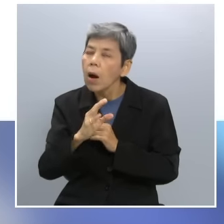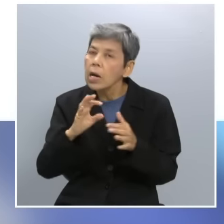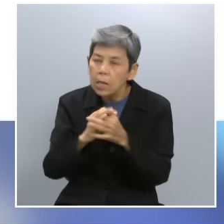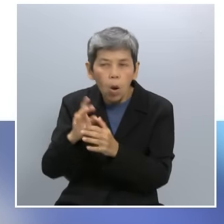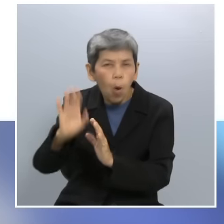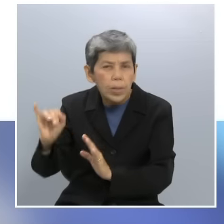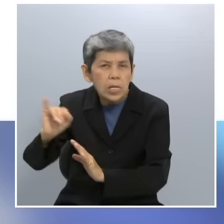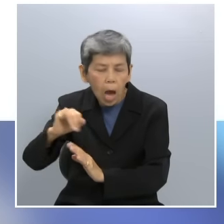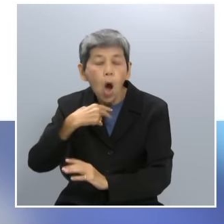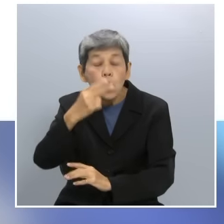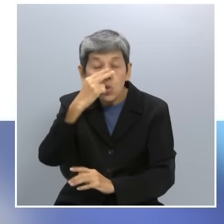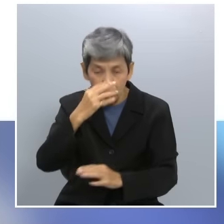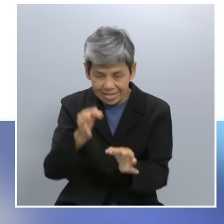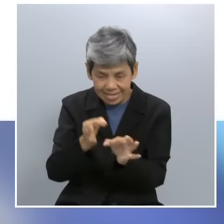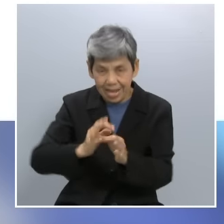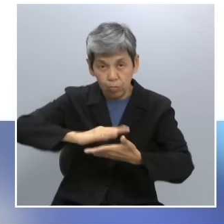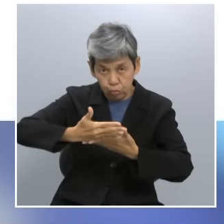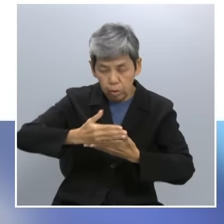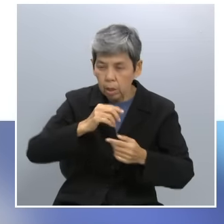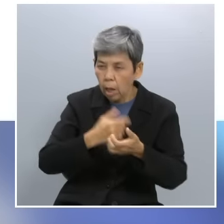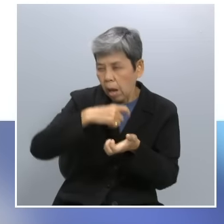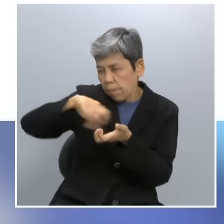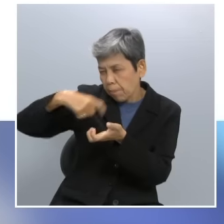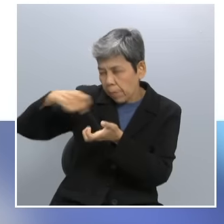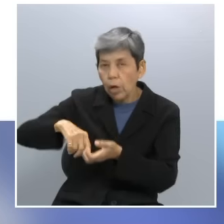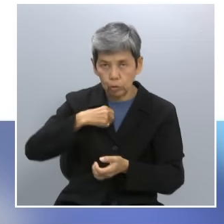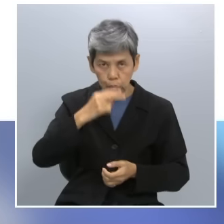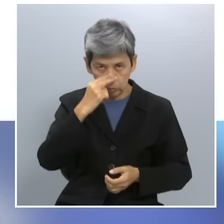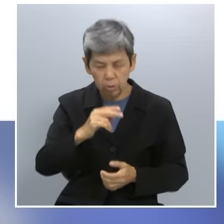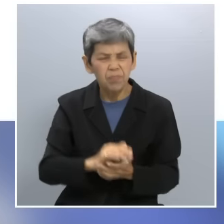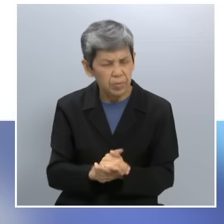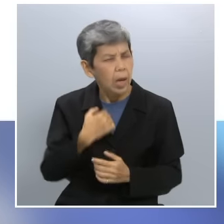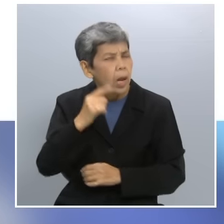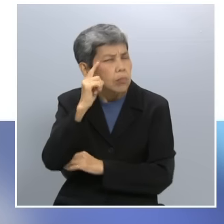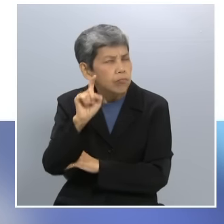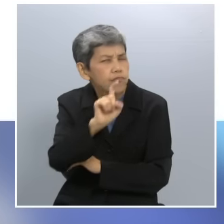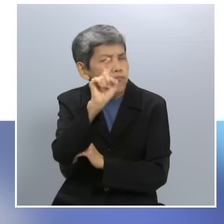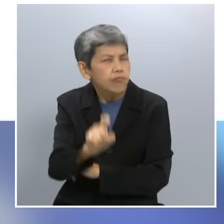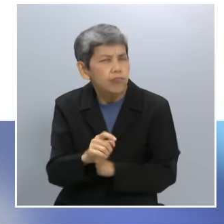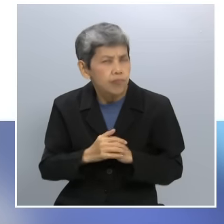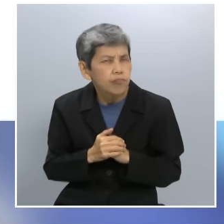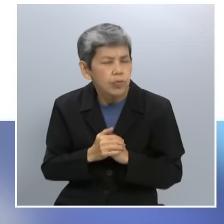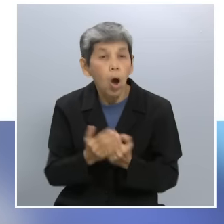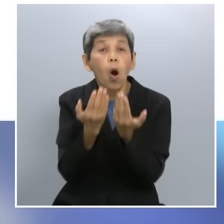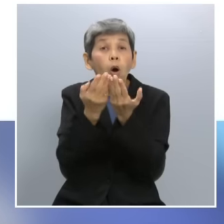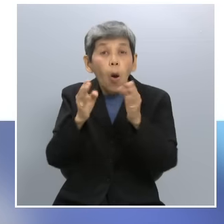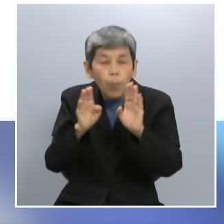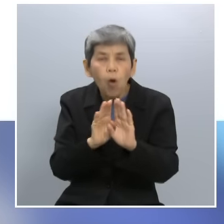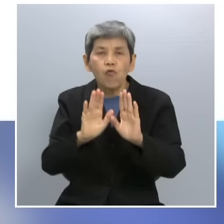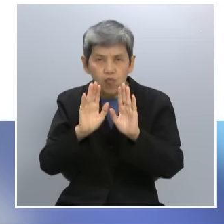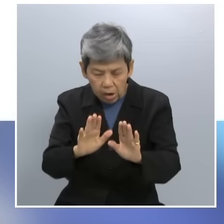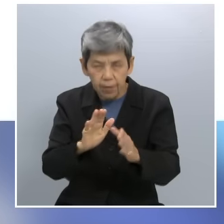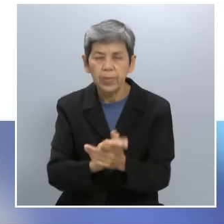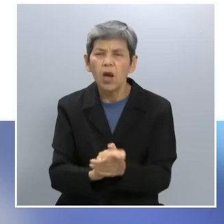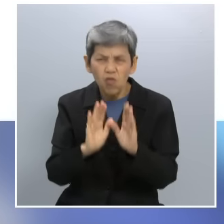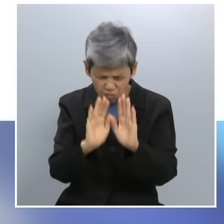คนร้ายลองตรวจบัญชีการโอนเงินของผู้ตายไปยังคนใกล้ชิดในครอบครัวดูคือตั้งข้อสังเกตแบบนี้มาคือทีนี้ครอบครัวก็เลยฝากมาบอกว่า